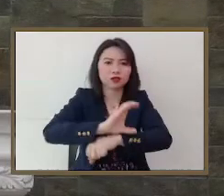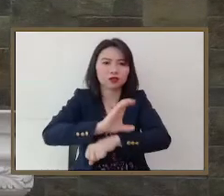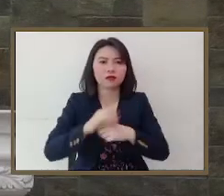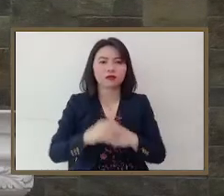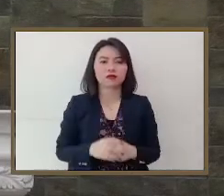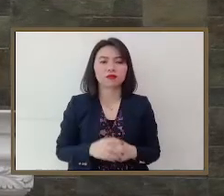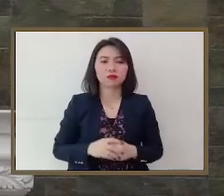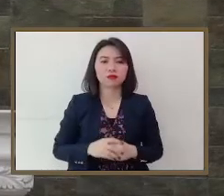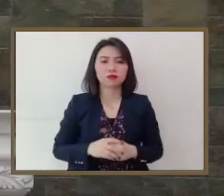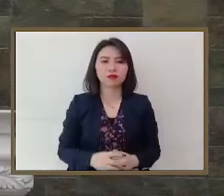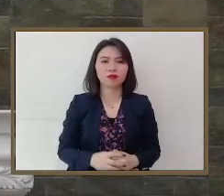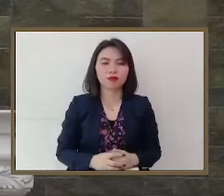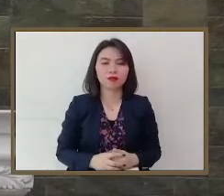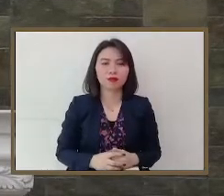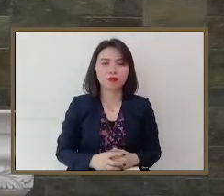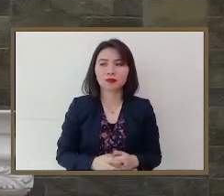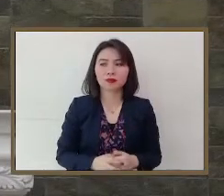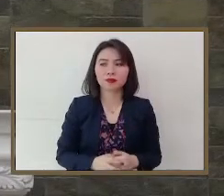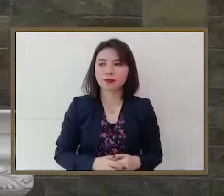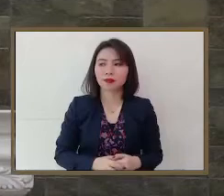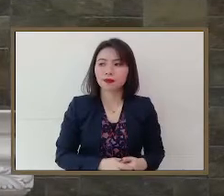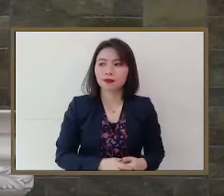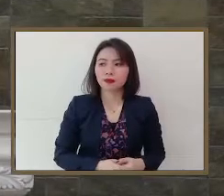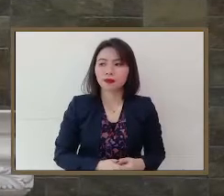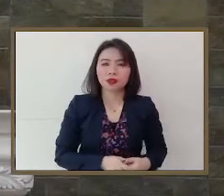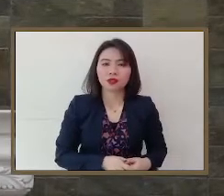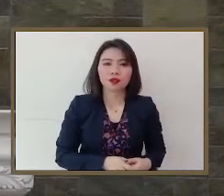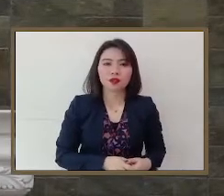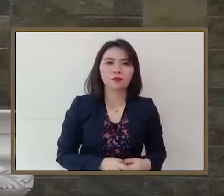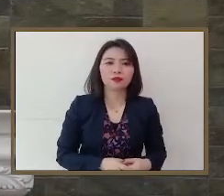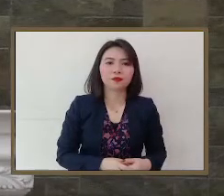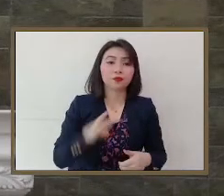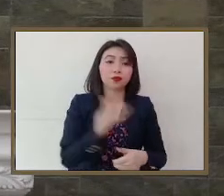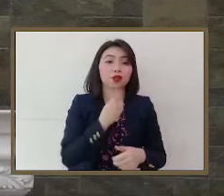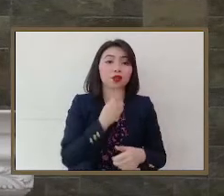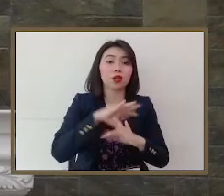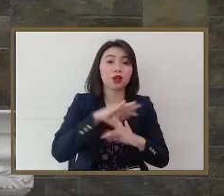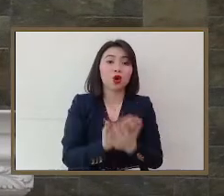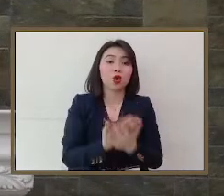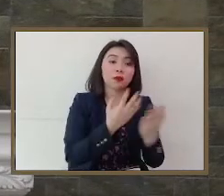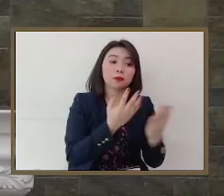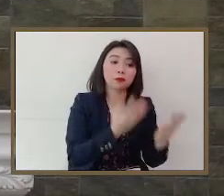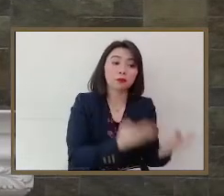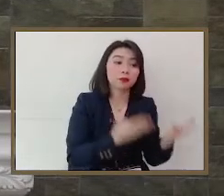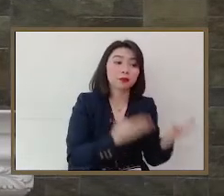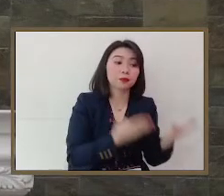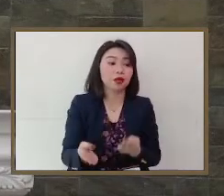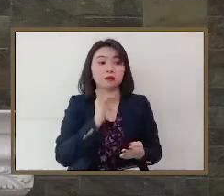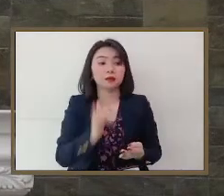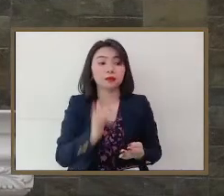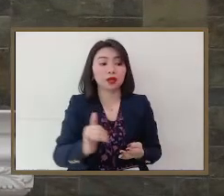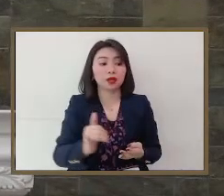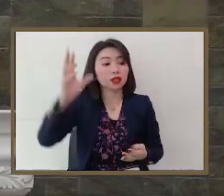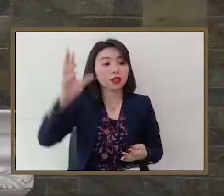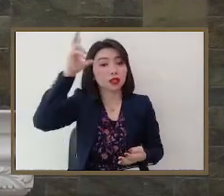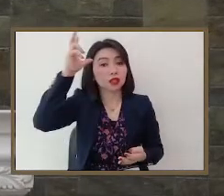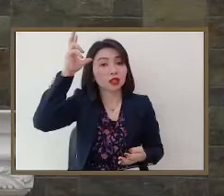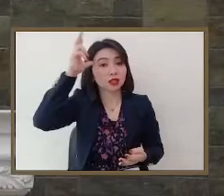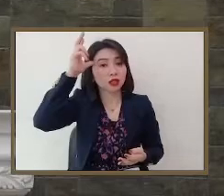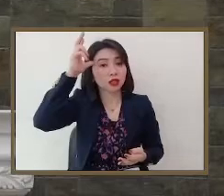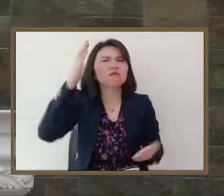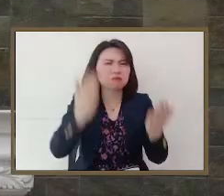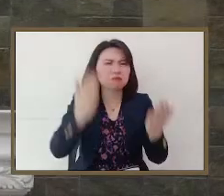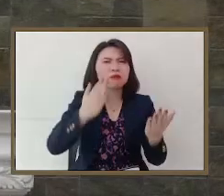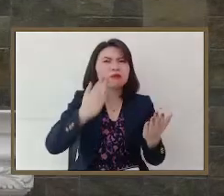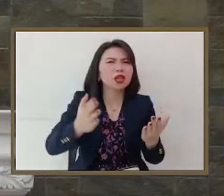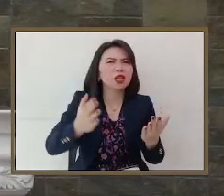niyong kakalimutan ito, mga kapatid. Alright? Dinadala po tayo, pwede tayong dalhin ng Diablo, pwede siya